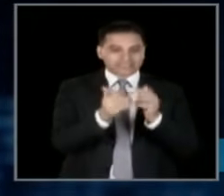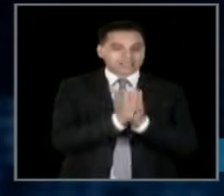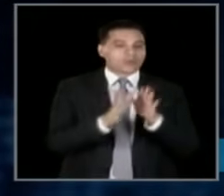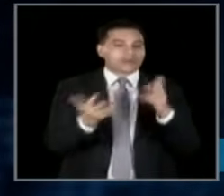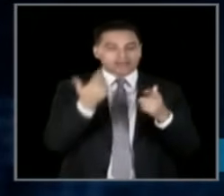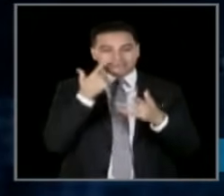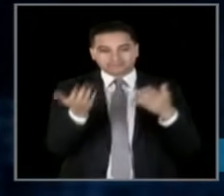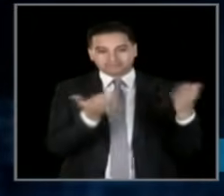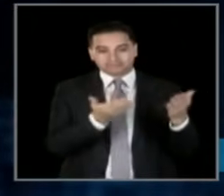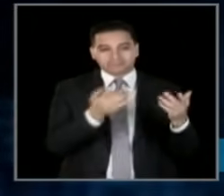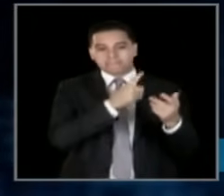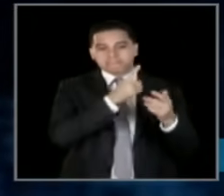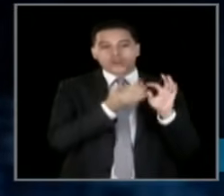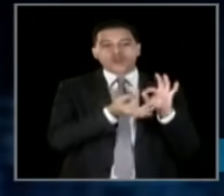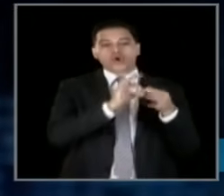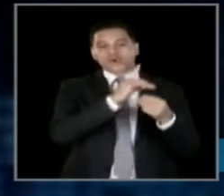جنيه بما يساوي